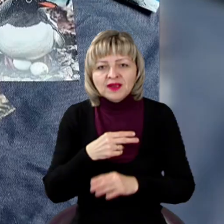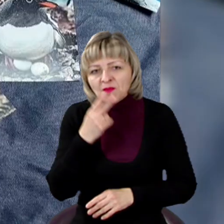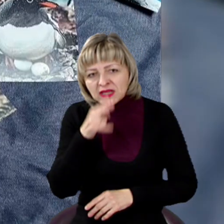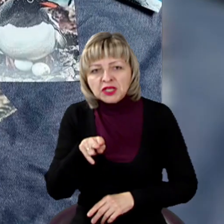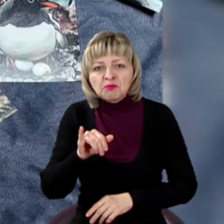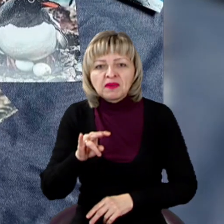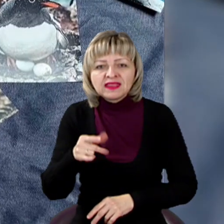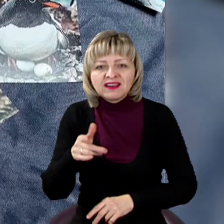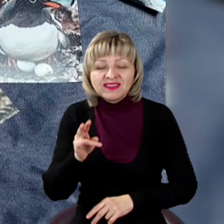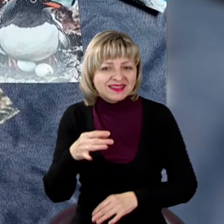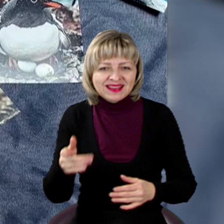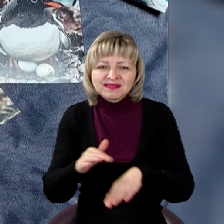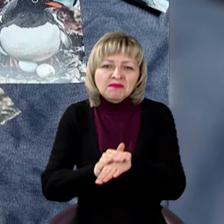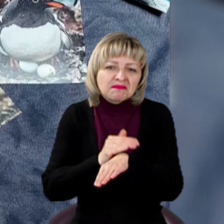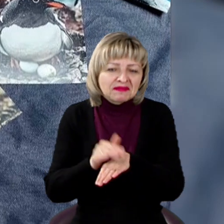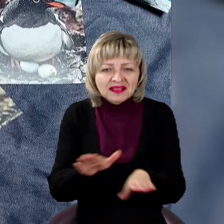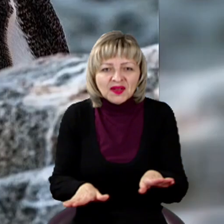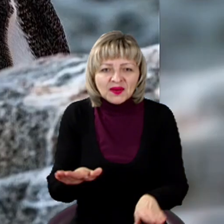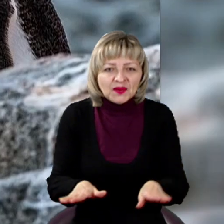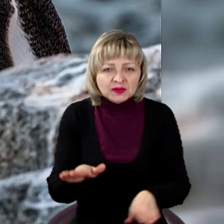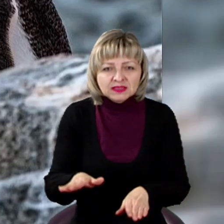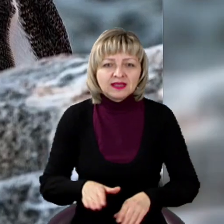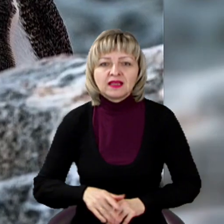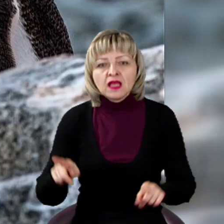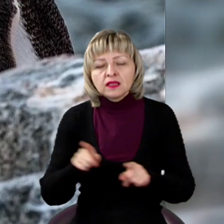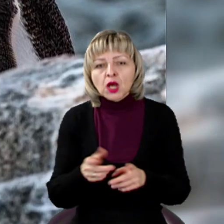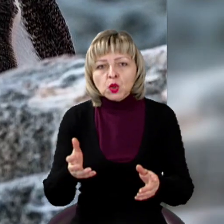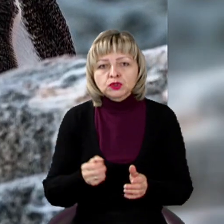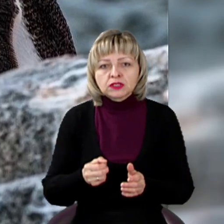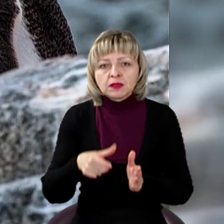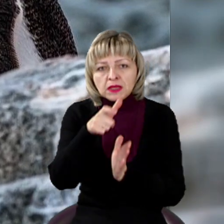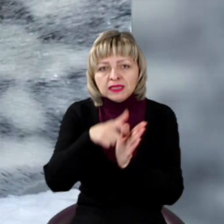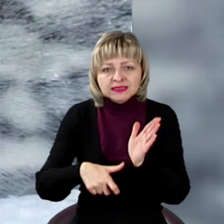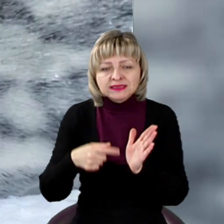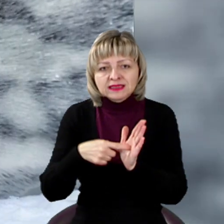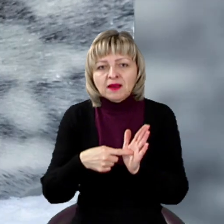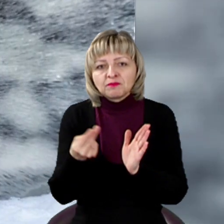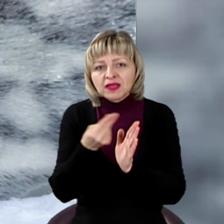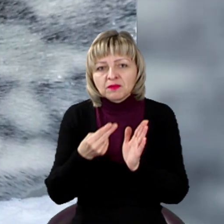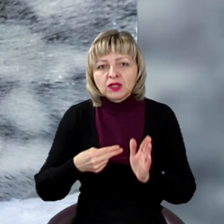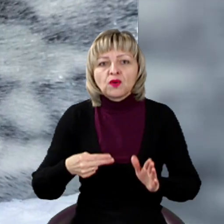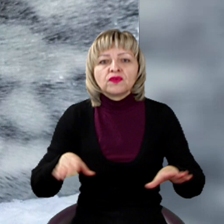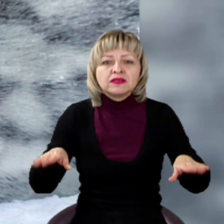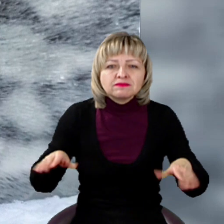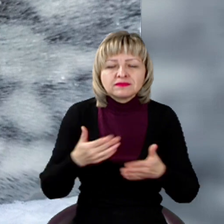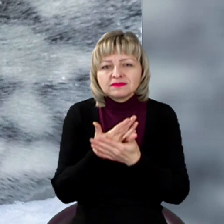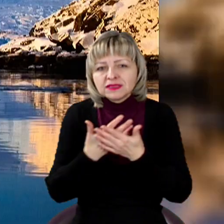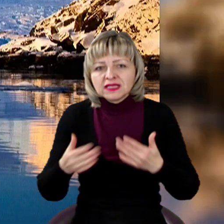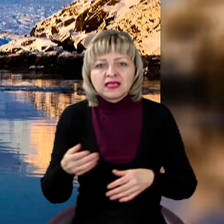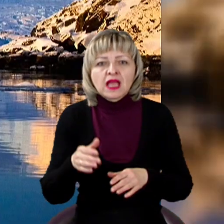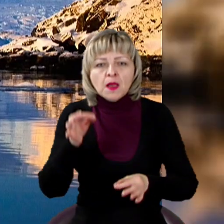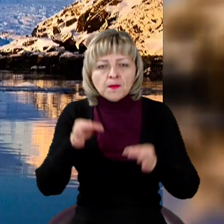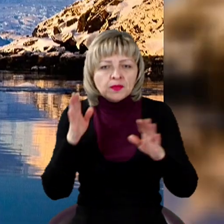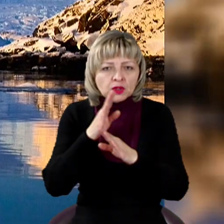ходили. Діти також отримали фотолистівки авторства Сергія Глотова. На них полярні птахи і звірі, а також краєвиди, зняті